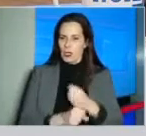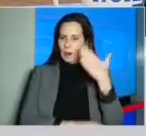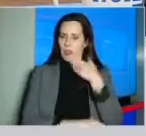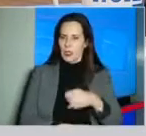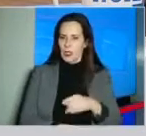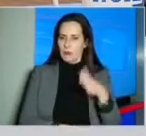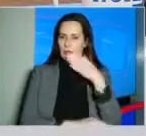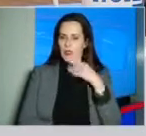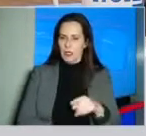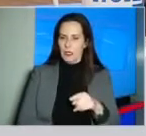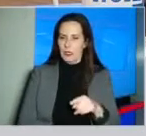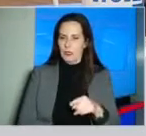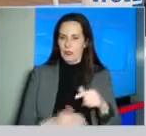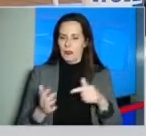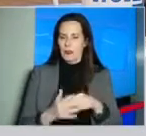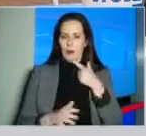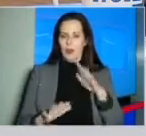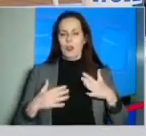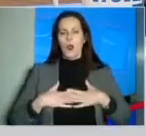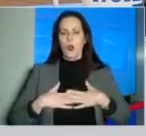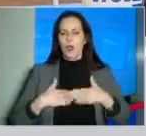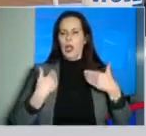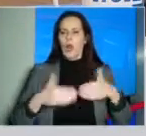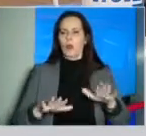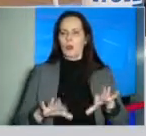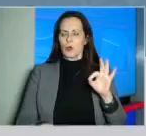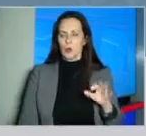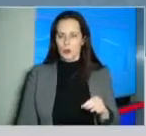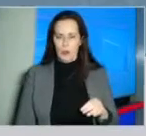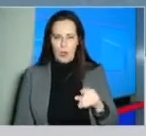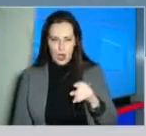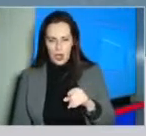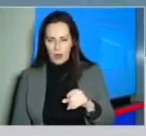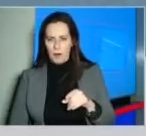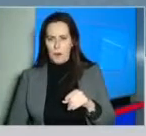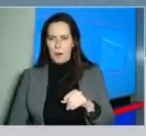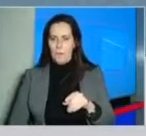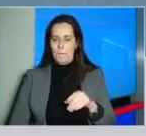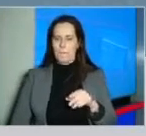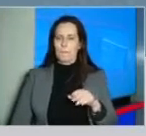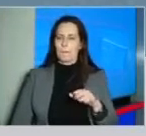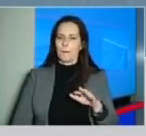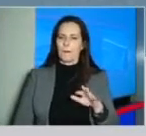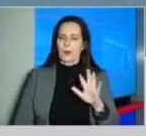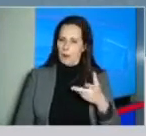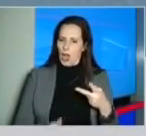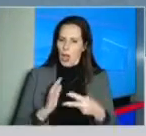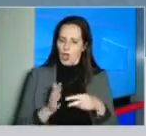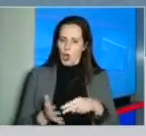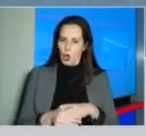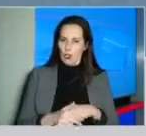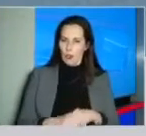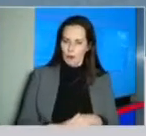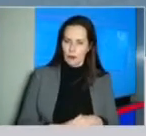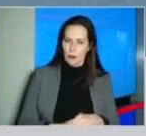ישראל, מדינת ישראל יתרה את עצמה, אמרה, לכו תמצאו בשוק. אז רגע, בואו נראה, מה היה בתוכנית, באמת, תוכנית מאוד